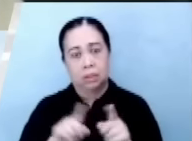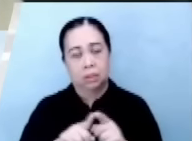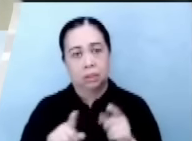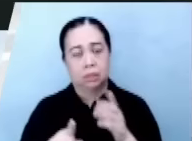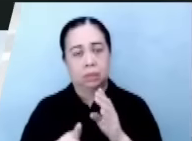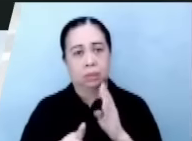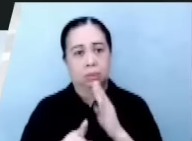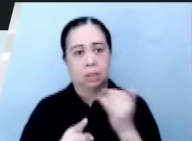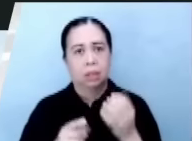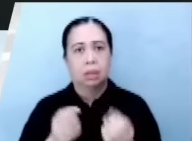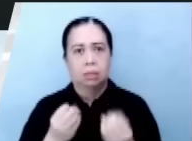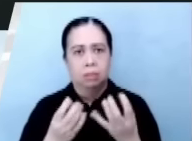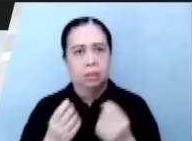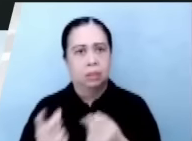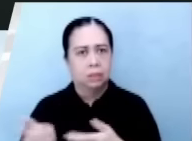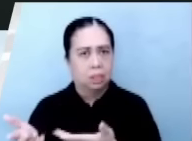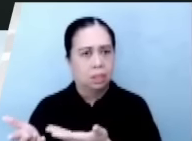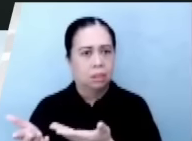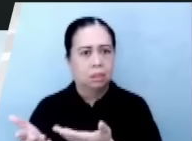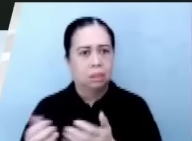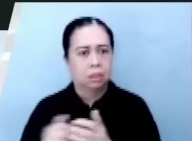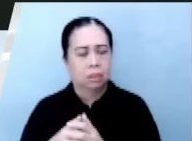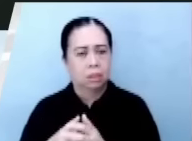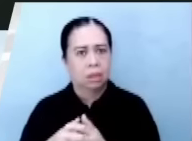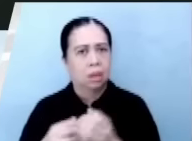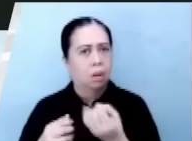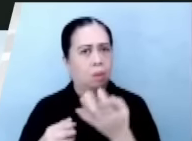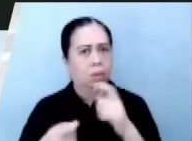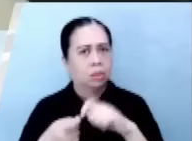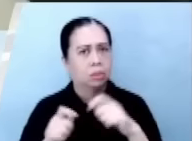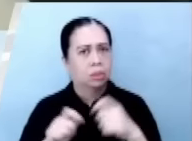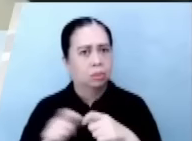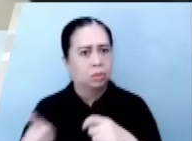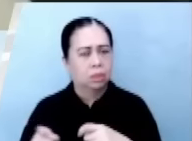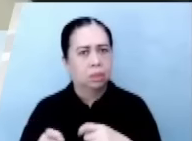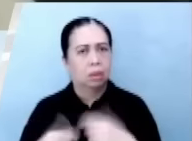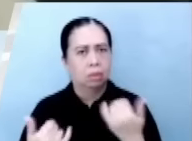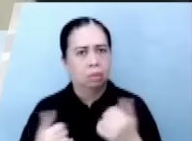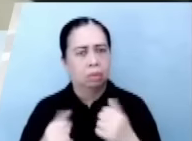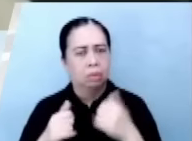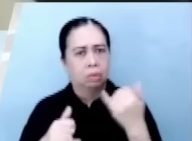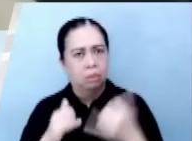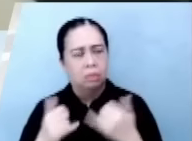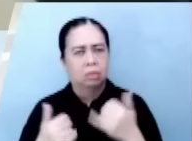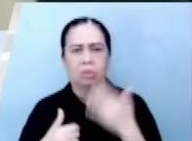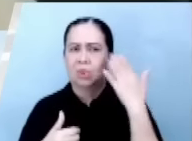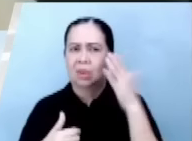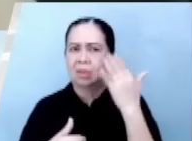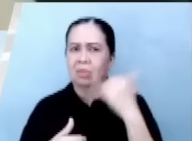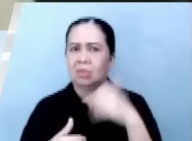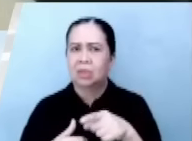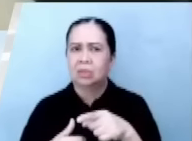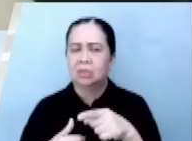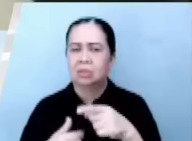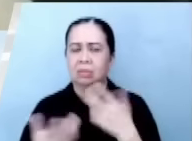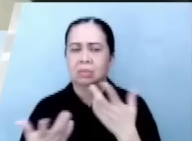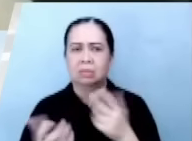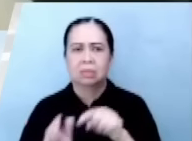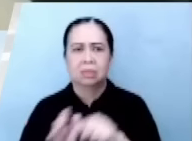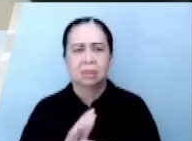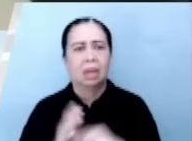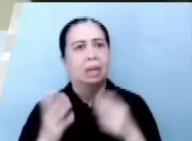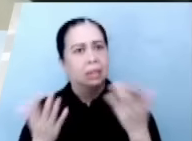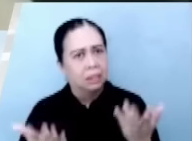majority sila. Bale, ilang term na siya, pag-graduate na siya ngayon. Hindi pa lawa yan. Yun na nga ang